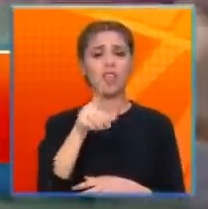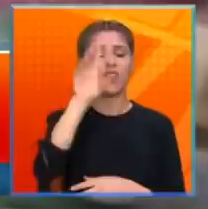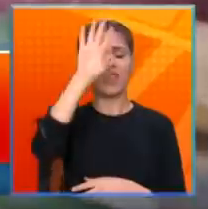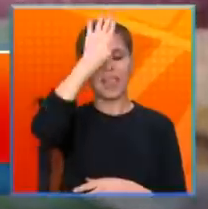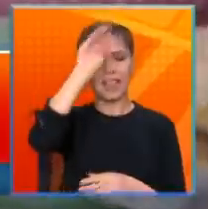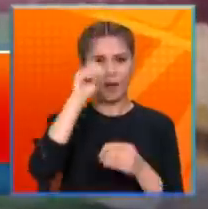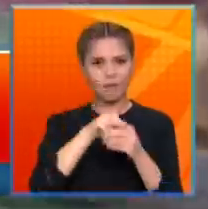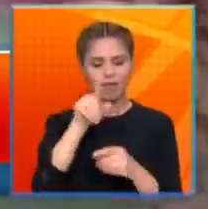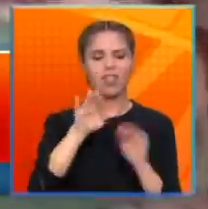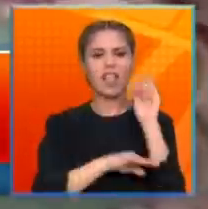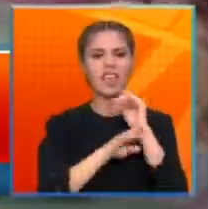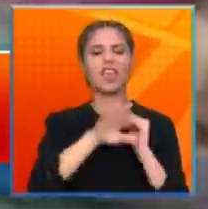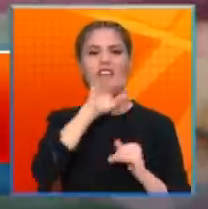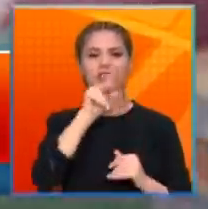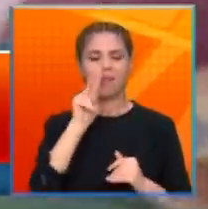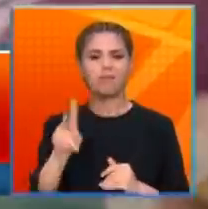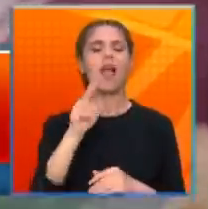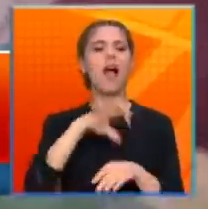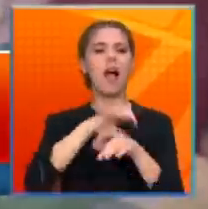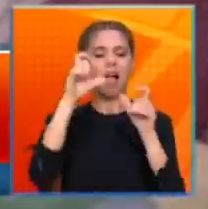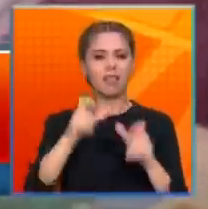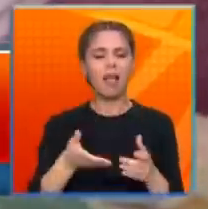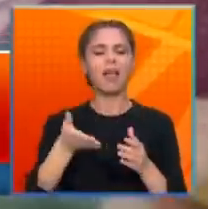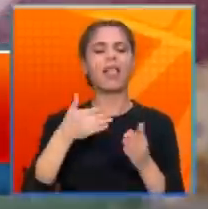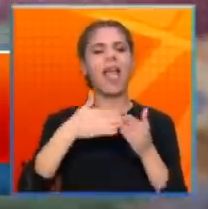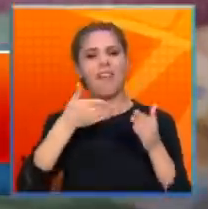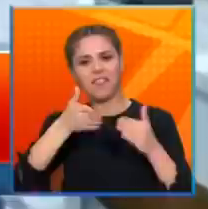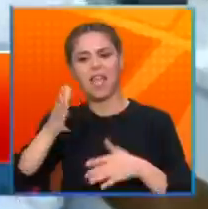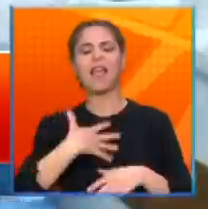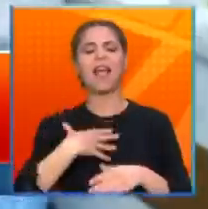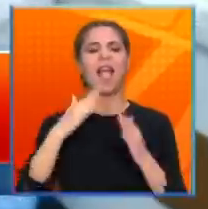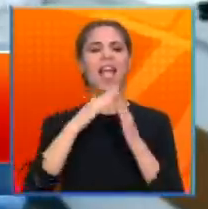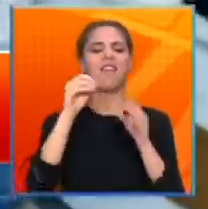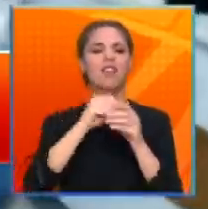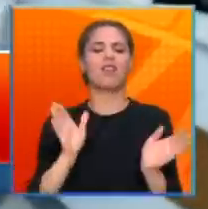Halide Debreli hastaneden taburcu olduktan sonra evinde kendini izole etti.